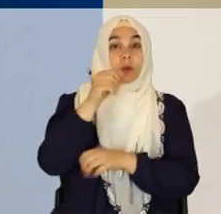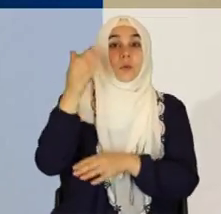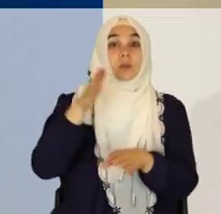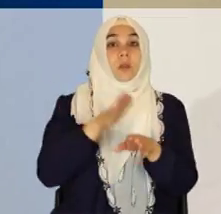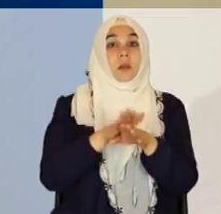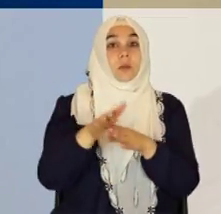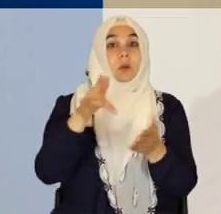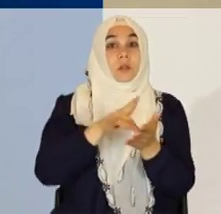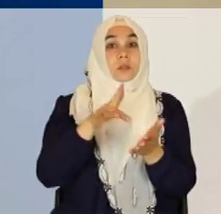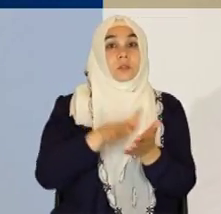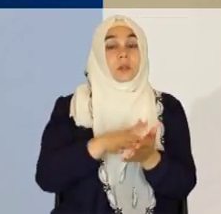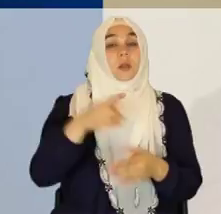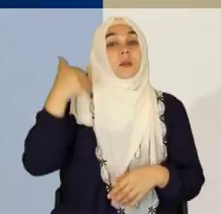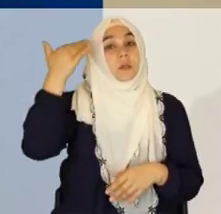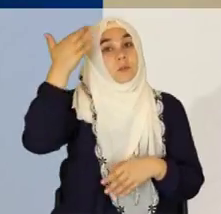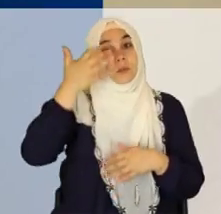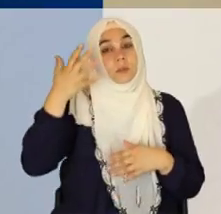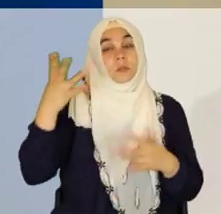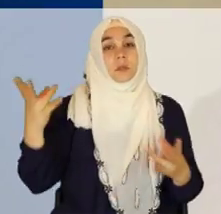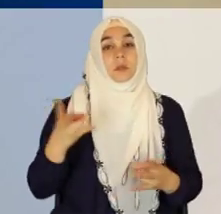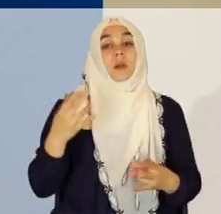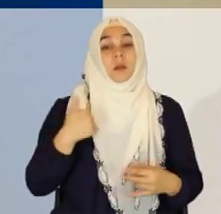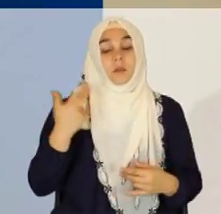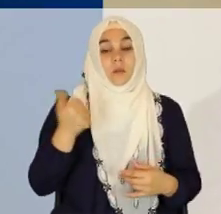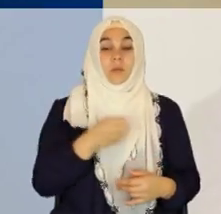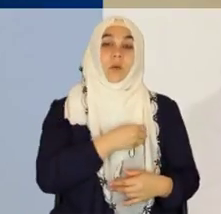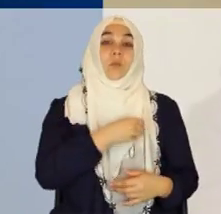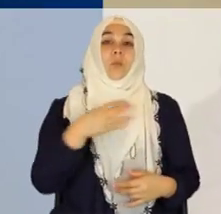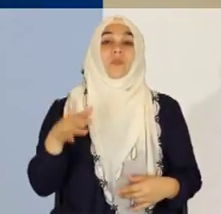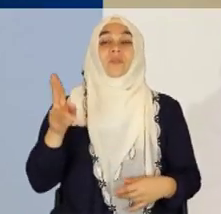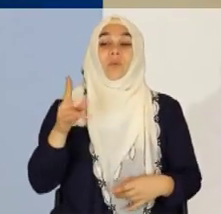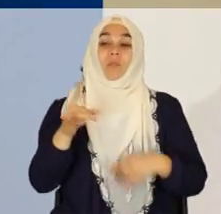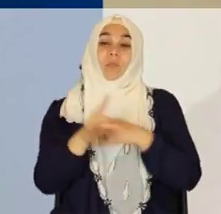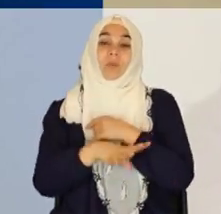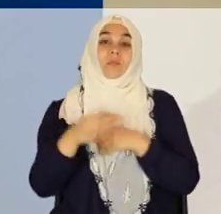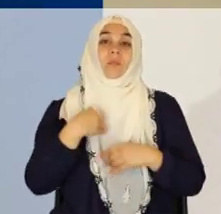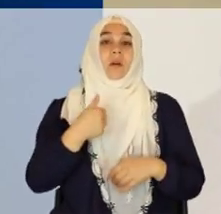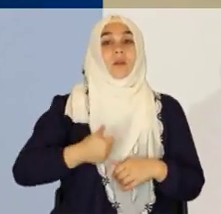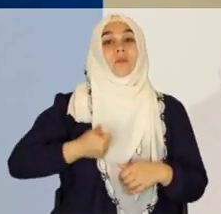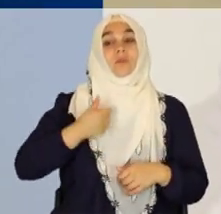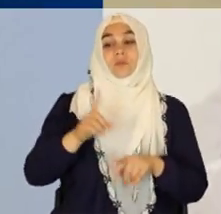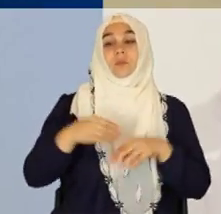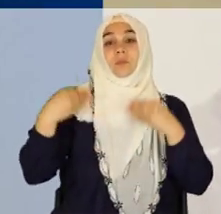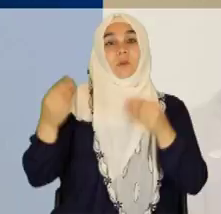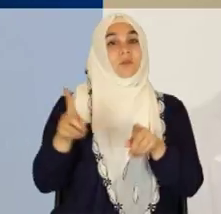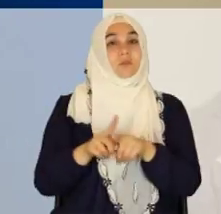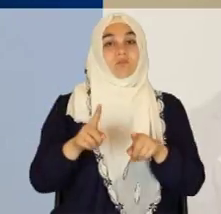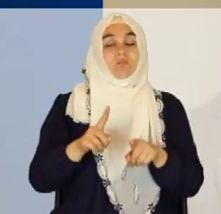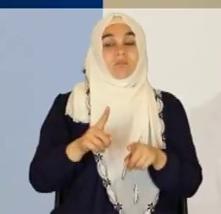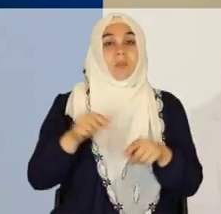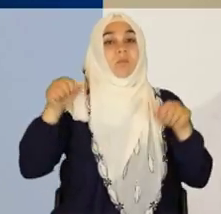etishni niyat qilish kerak. Ha, men boyman, palonchi yalang'oyoqqa karam ko'rsatyapman deyishga haqqi yo'q.